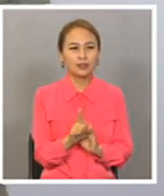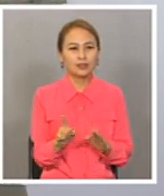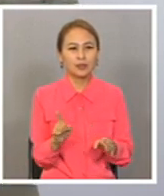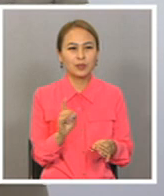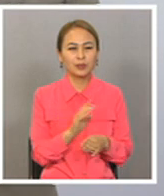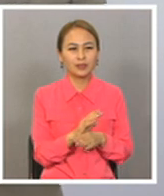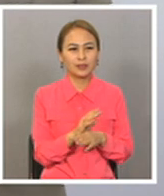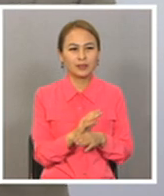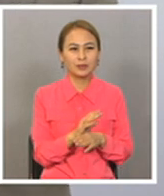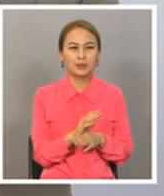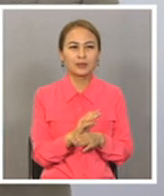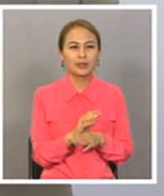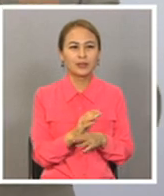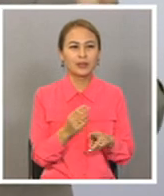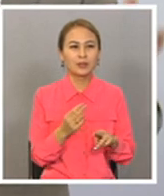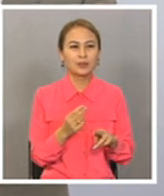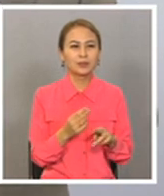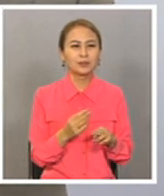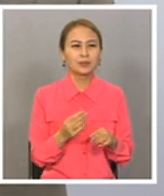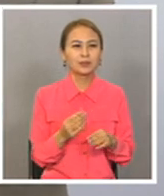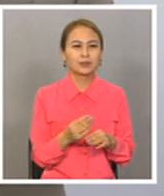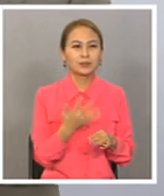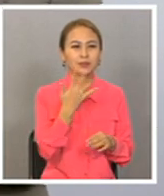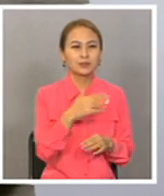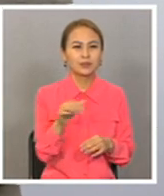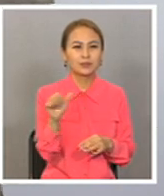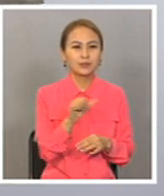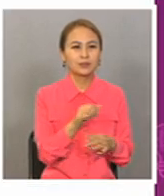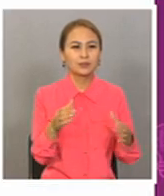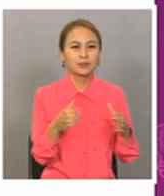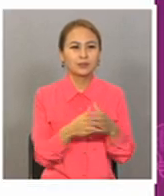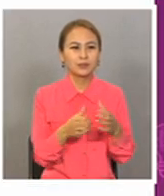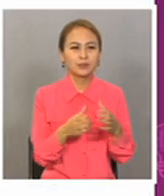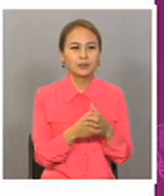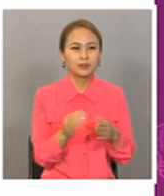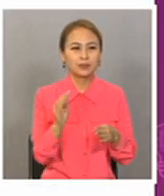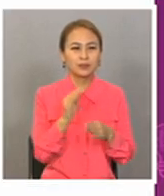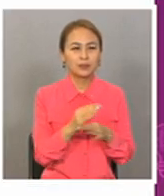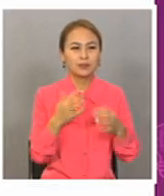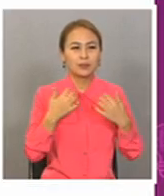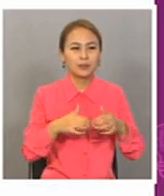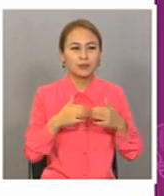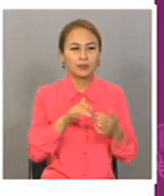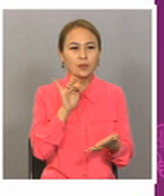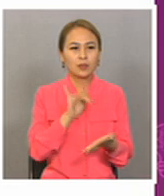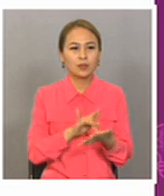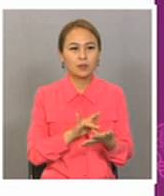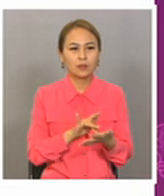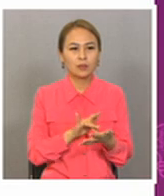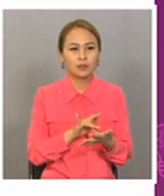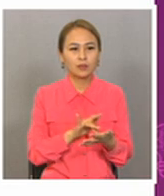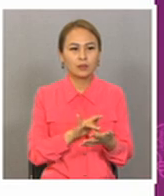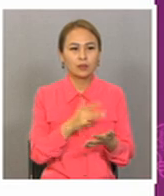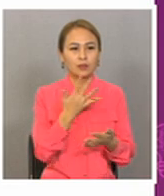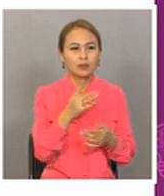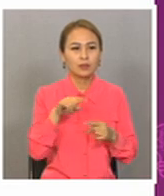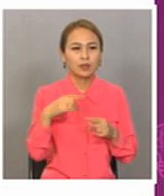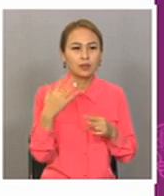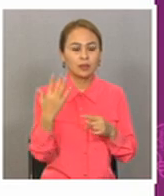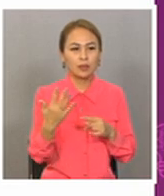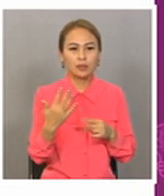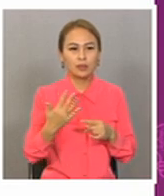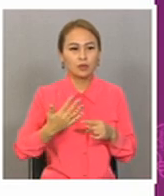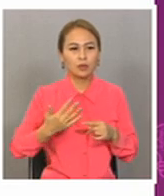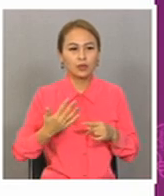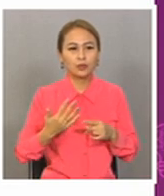5.5 болады. Немесе қарапайым тілмен 5.5 деп айтамыз, е? 5 пен 6-ның тура ортасын. Жазық бойы қалай болса, D нүктесінің